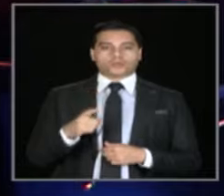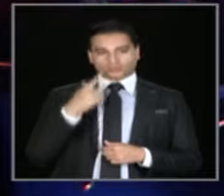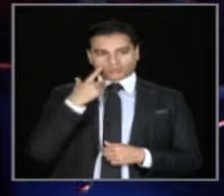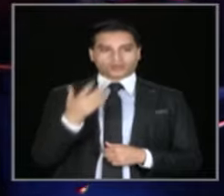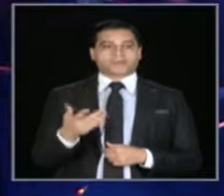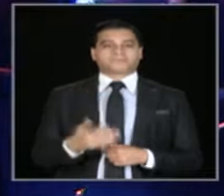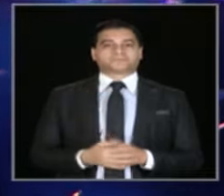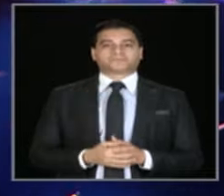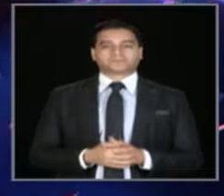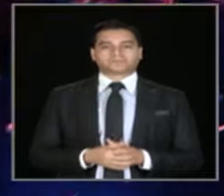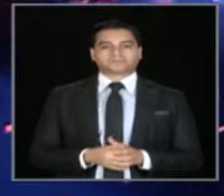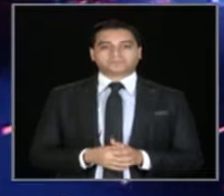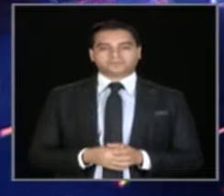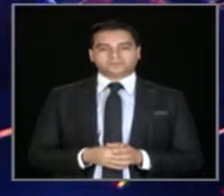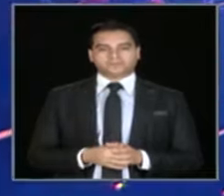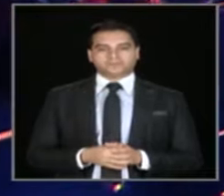هو